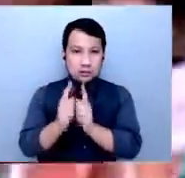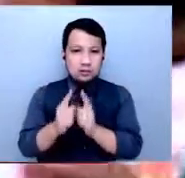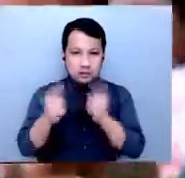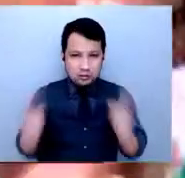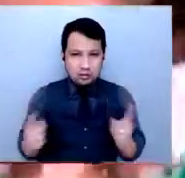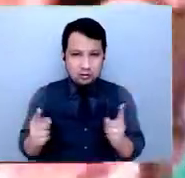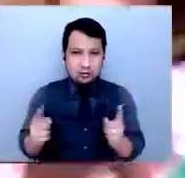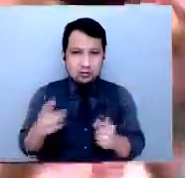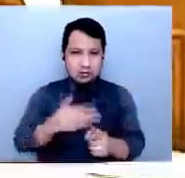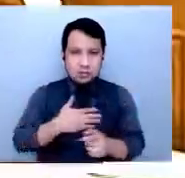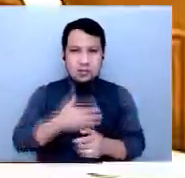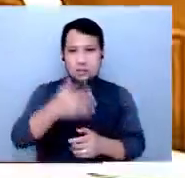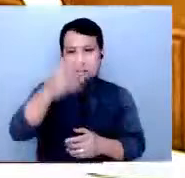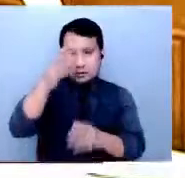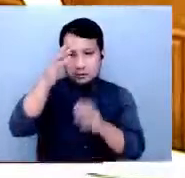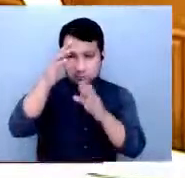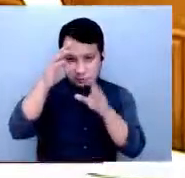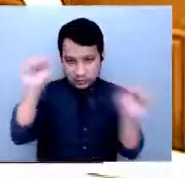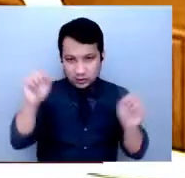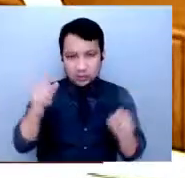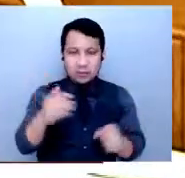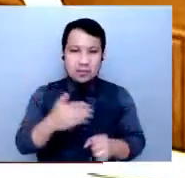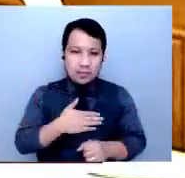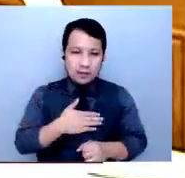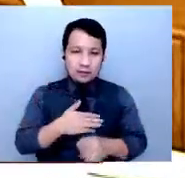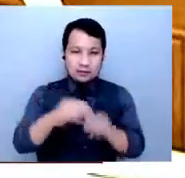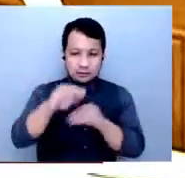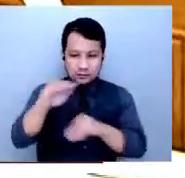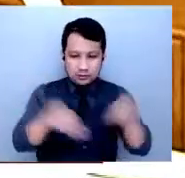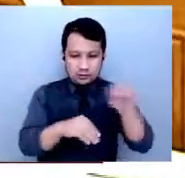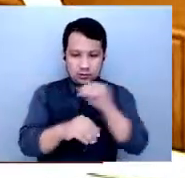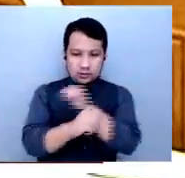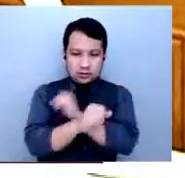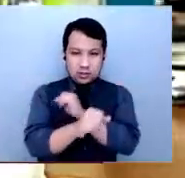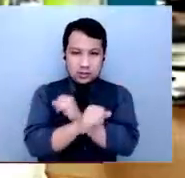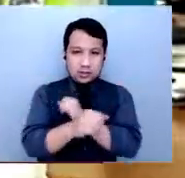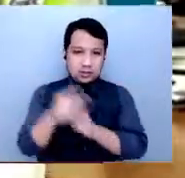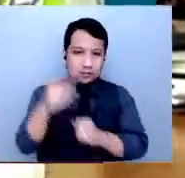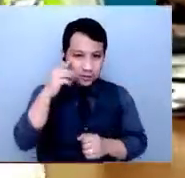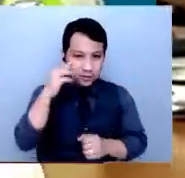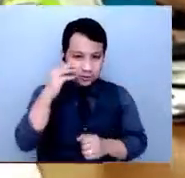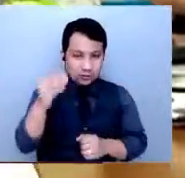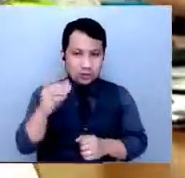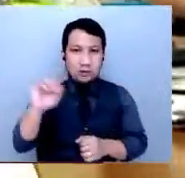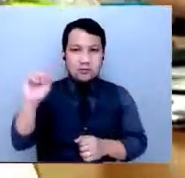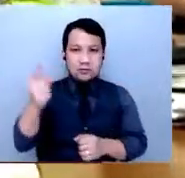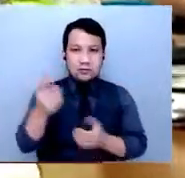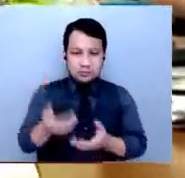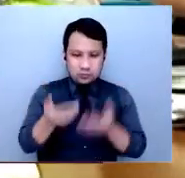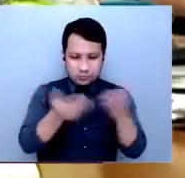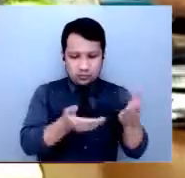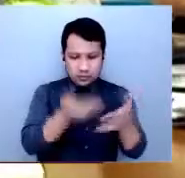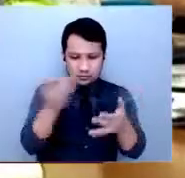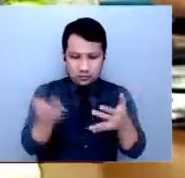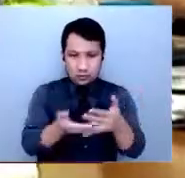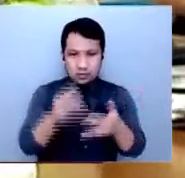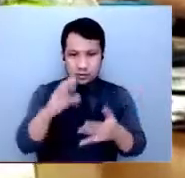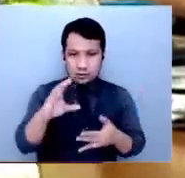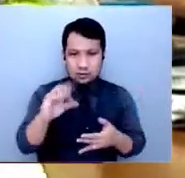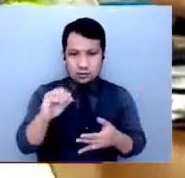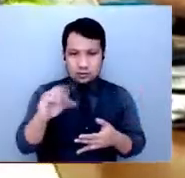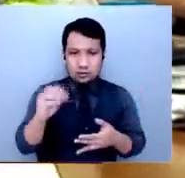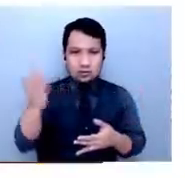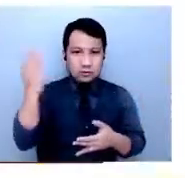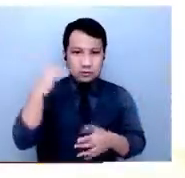aking Presidente. Pinalitan ni Roque si Paolo Martelino na unang naghain ng COC sa pagkasenador noong